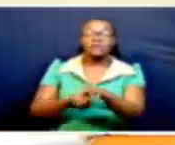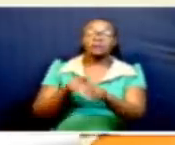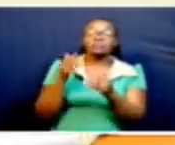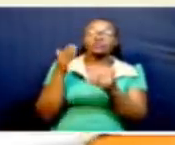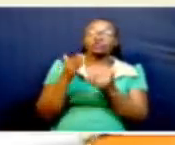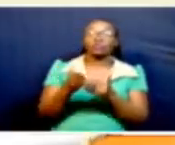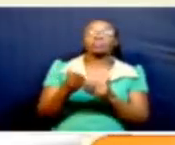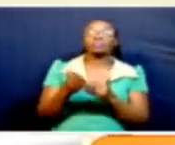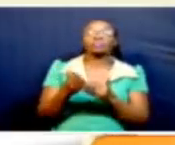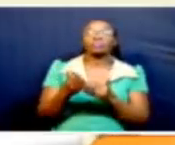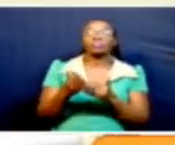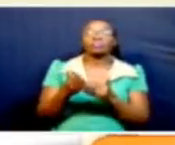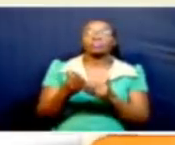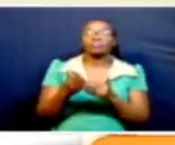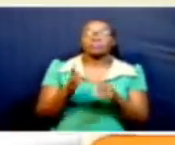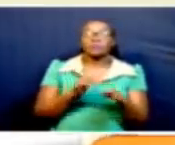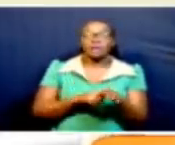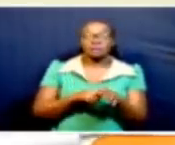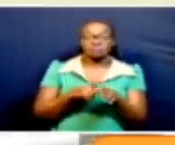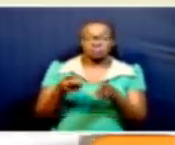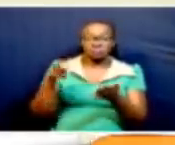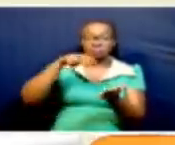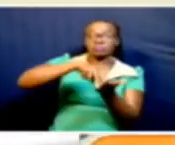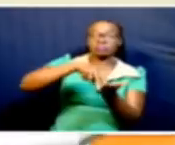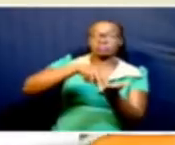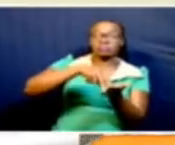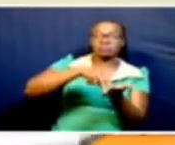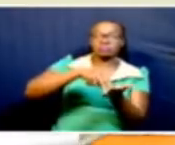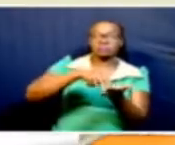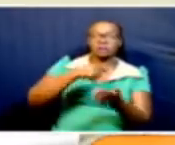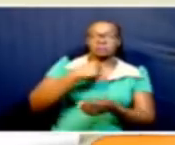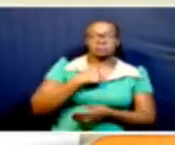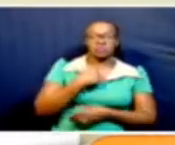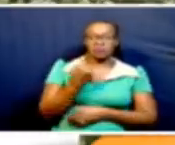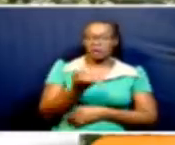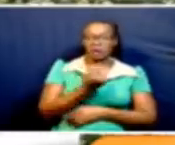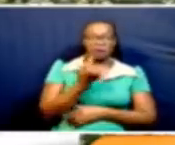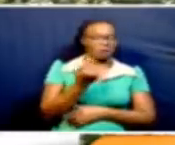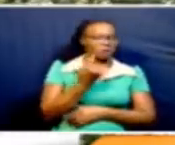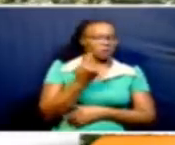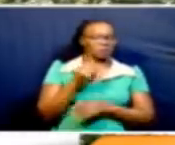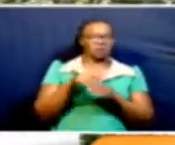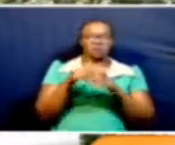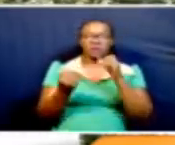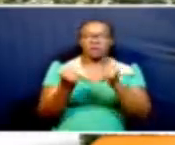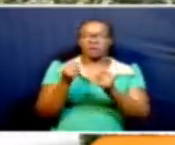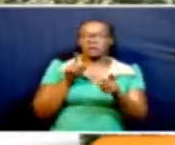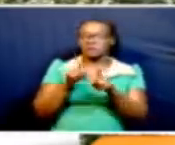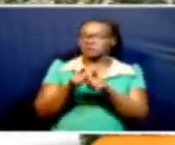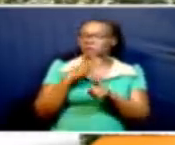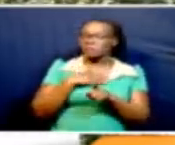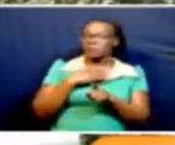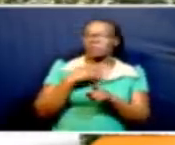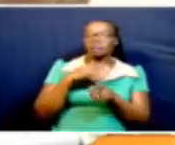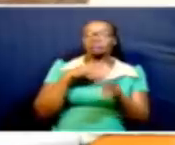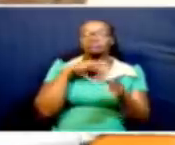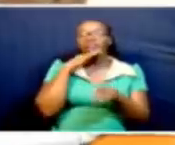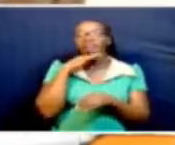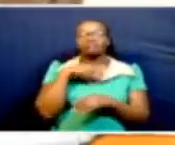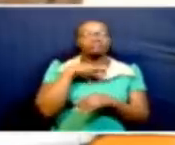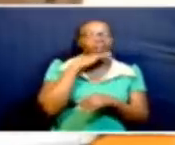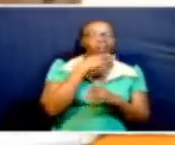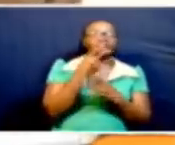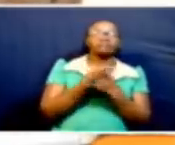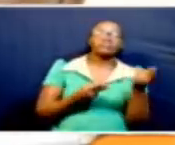kulol, venye ilisimama, mimi nilijikuta peke yangu kwa gari. Sister yangu wamepasa watu wawili.